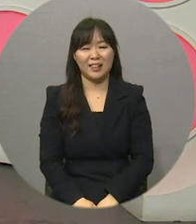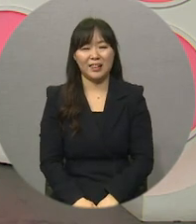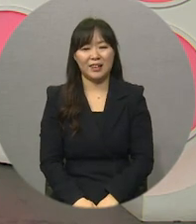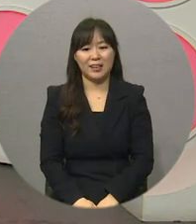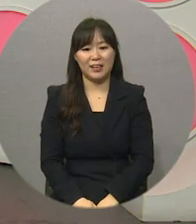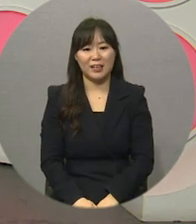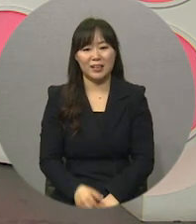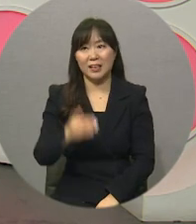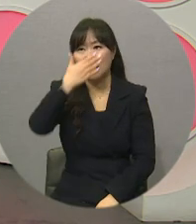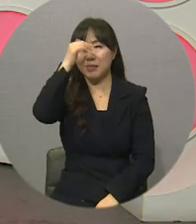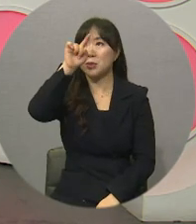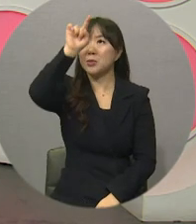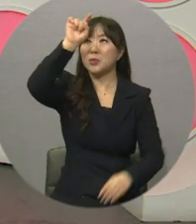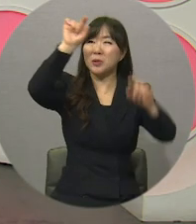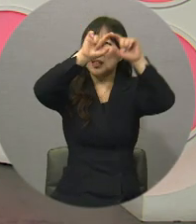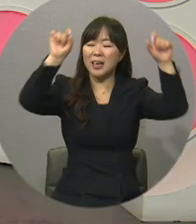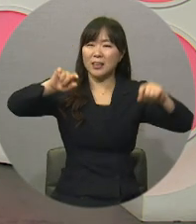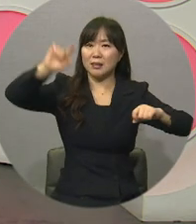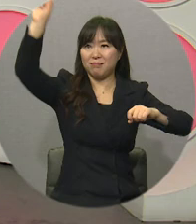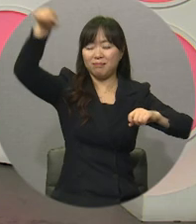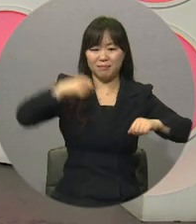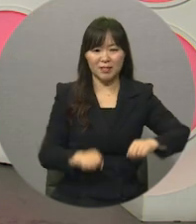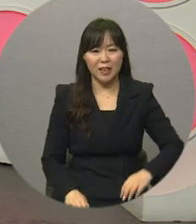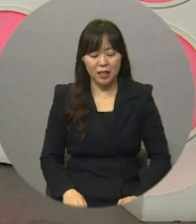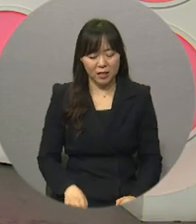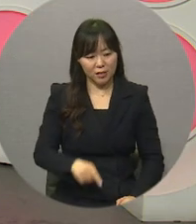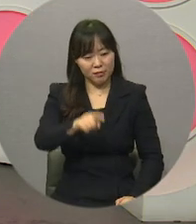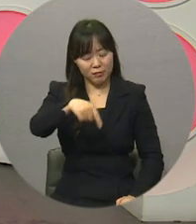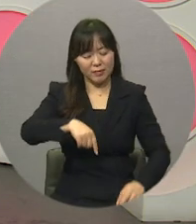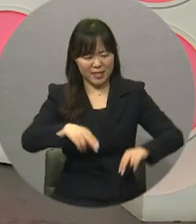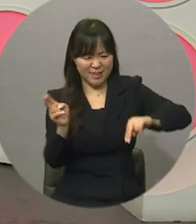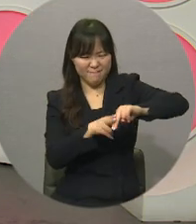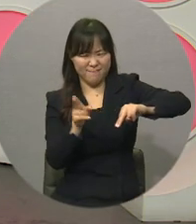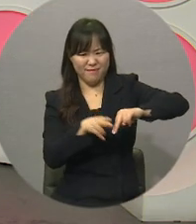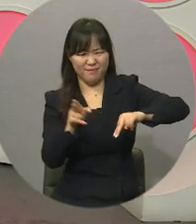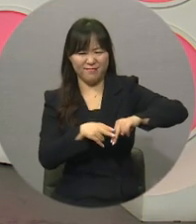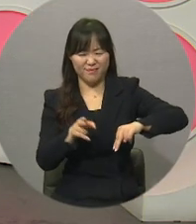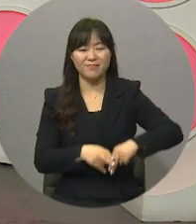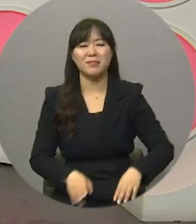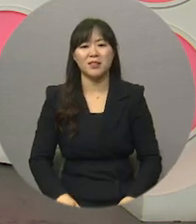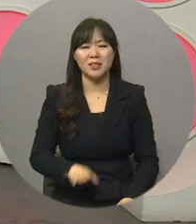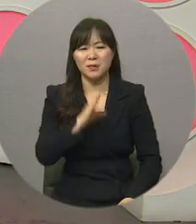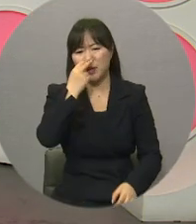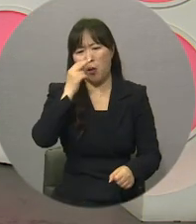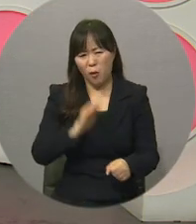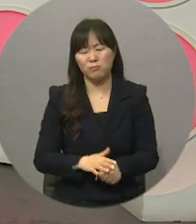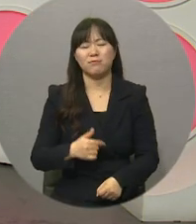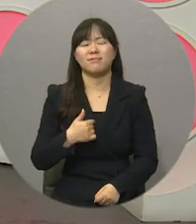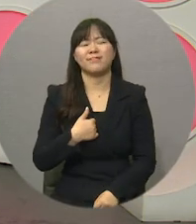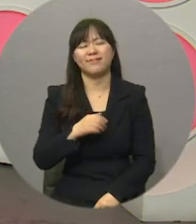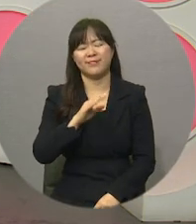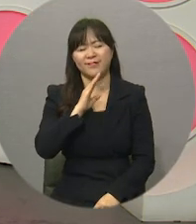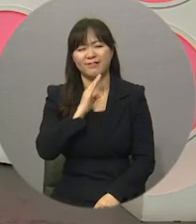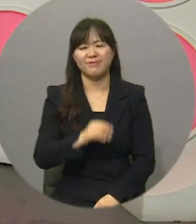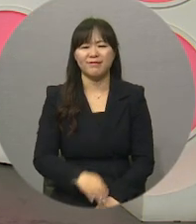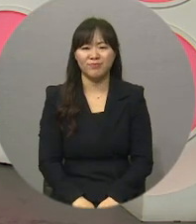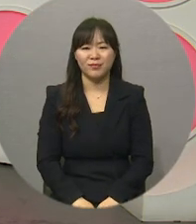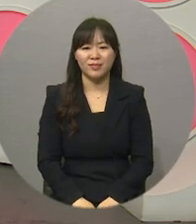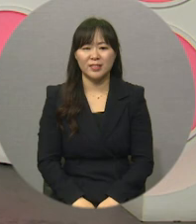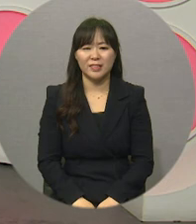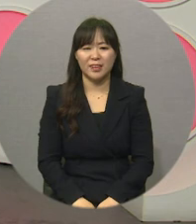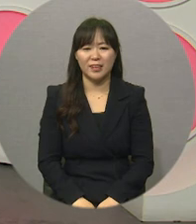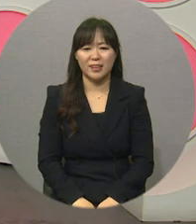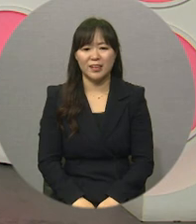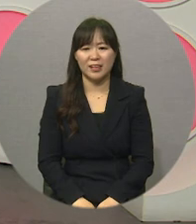할아버지가 여기 그 문지방 위에 해초리 응. 꺼내 갖고 와가지고 응. 해초리 맞았어요. 아이고. 억울했어요. 지금 생각하니까 억울하네. 그런